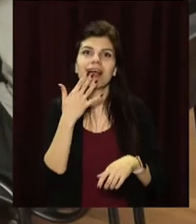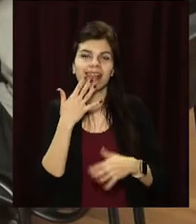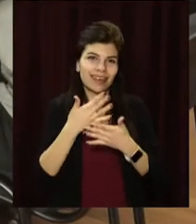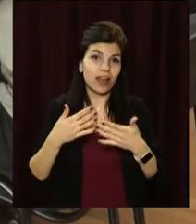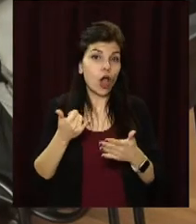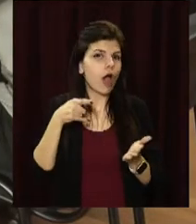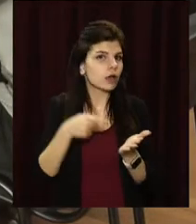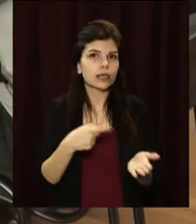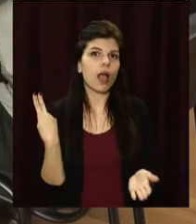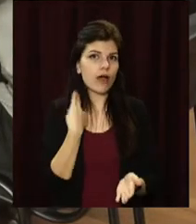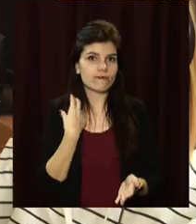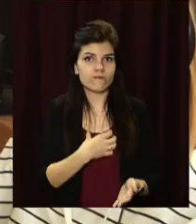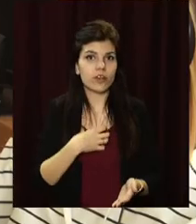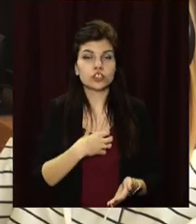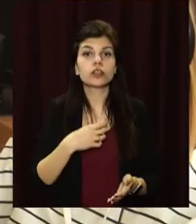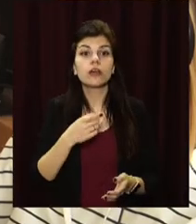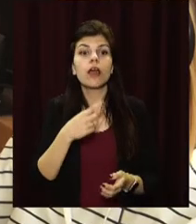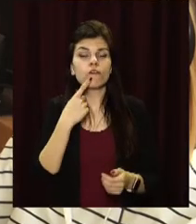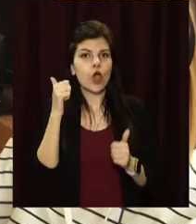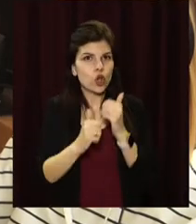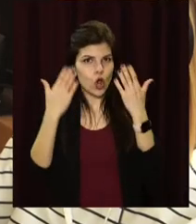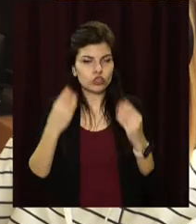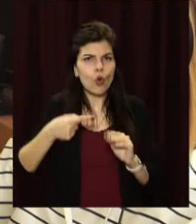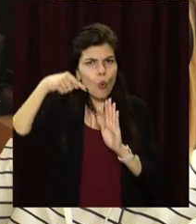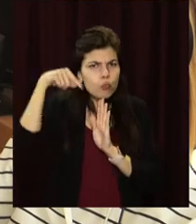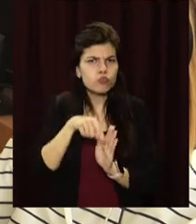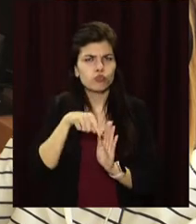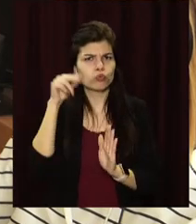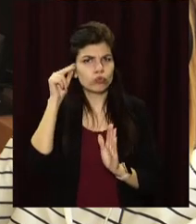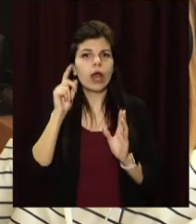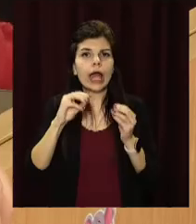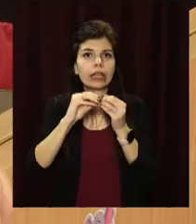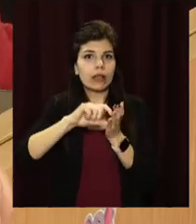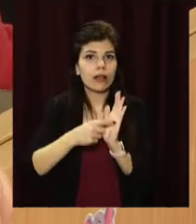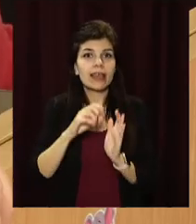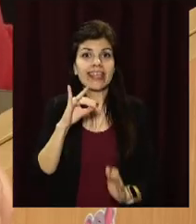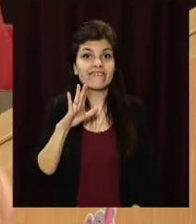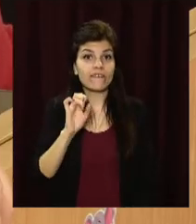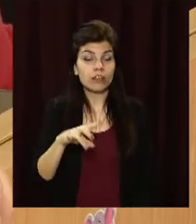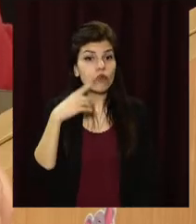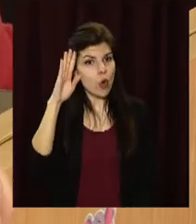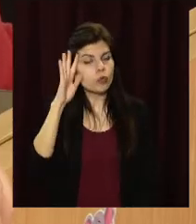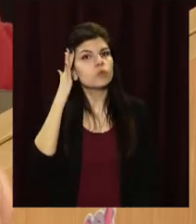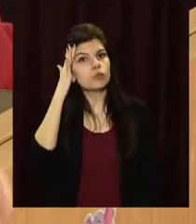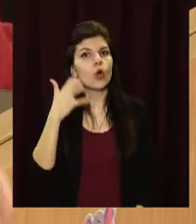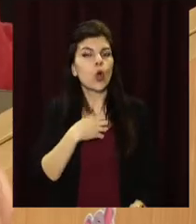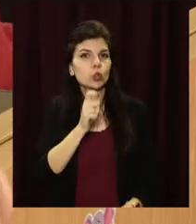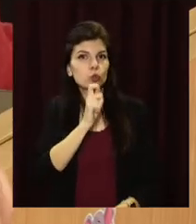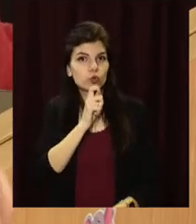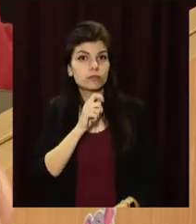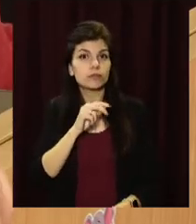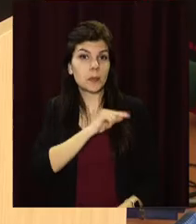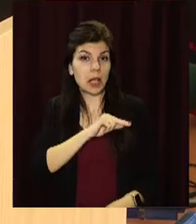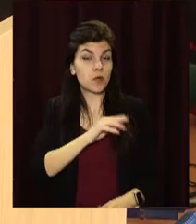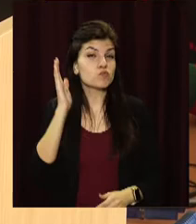У розкладі уроків вона щодня. Поглиблено вивчає цю мову і десятикласник Іван Балакірєв. Хлопець мріє стати журналістом і переконаний, у